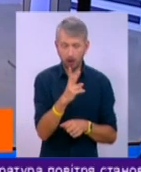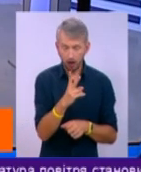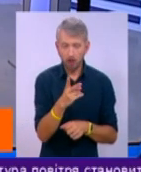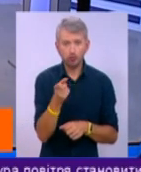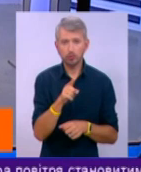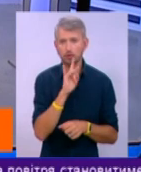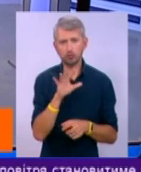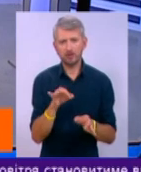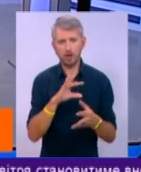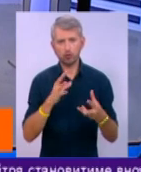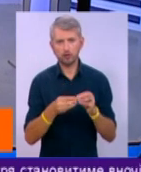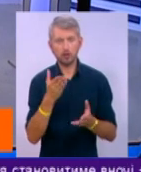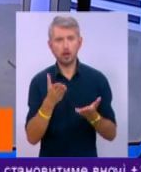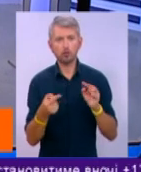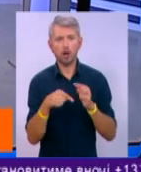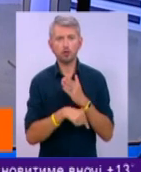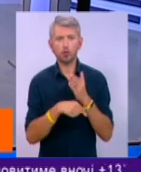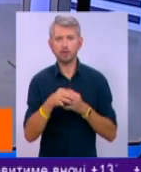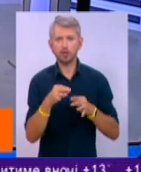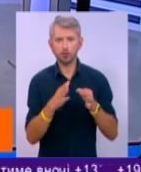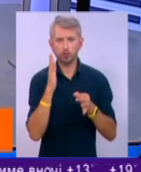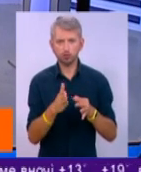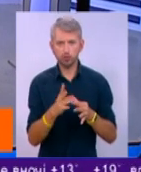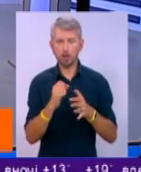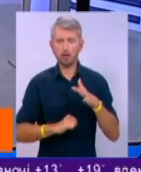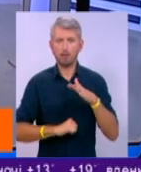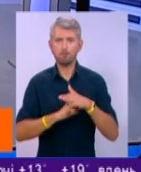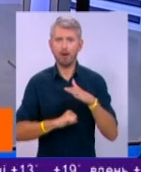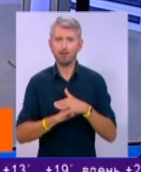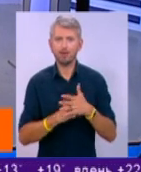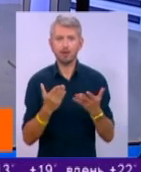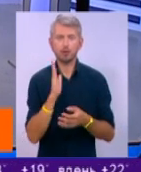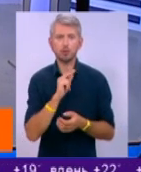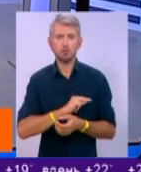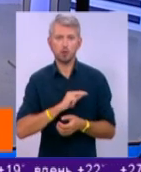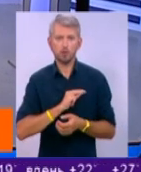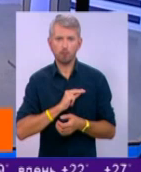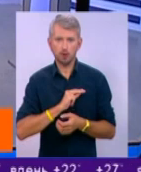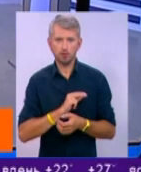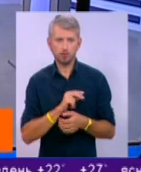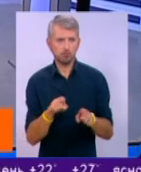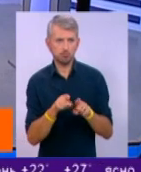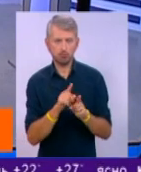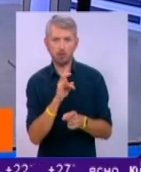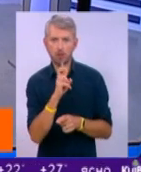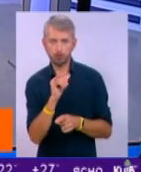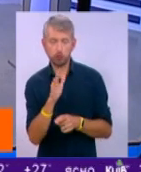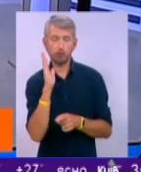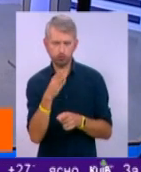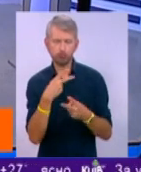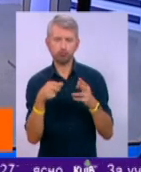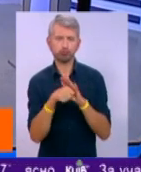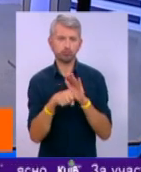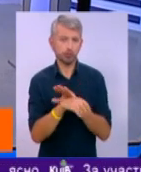буде ніякого результату. Якщо антикорупційний суд буде сформовано на базі і працюватиме так, як робиться НАБУ, то будуть посадки топ-корупціонерів.